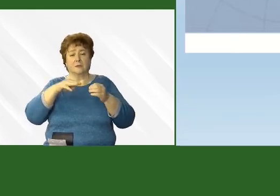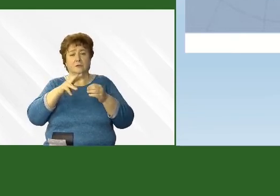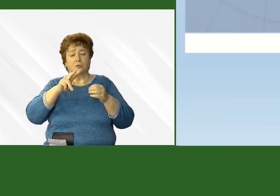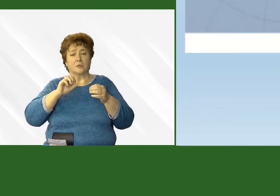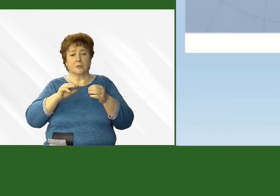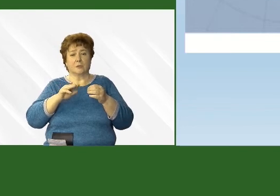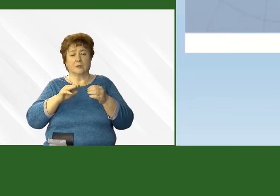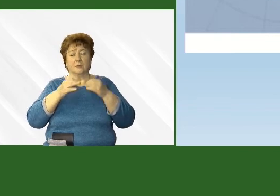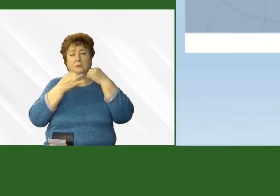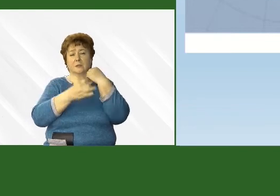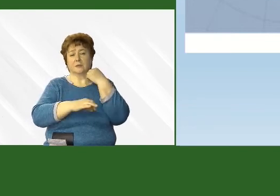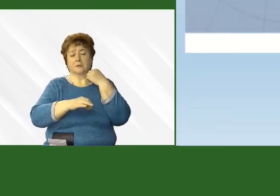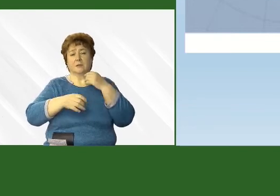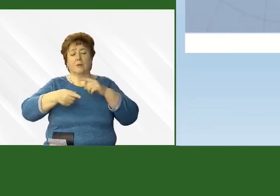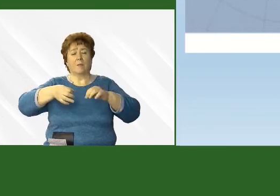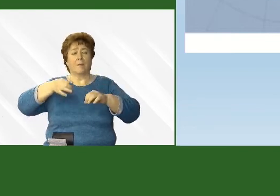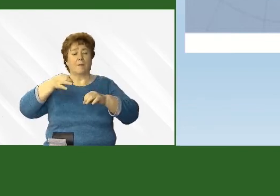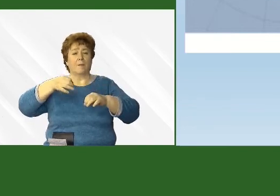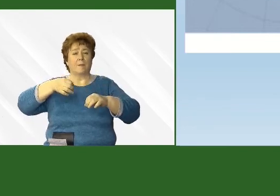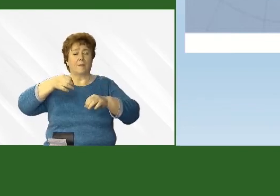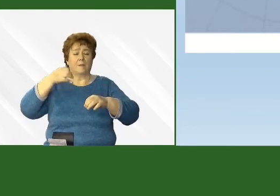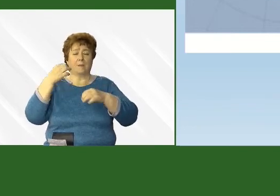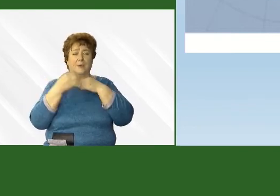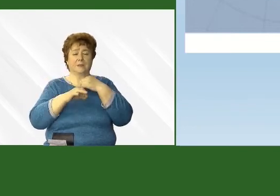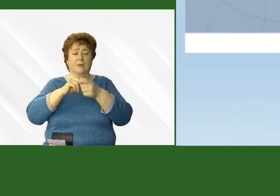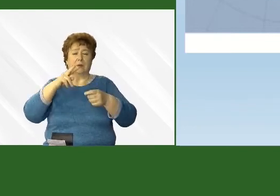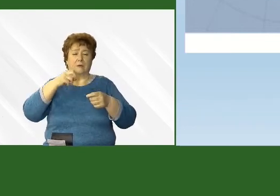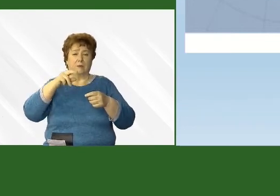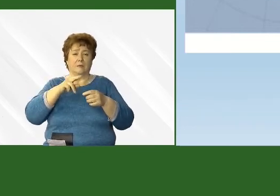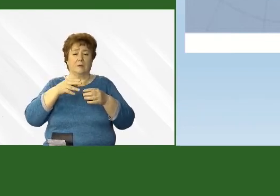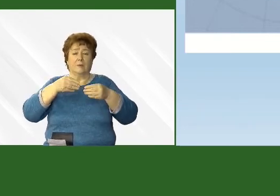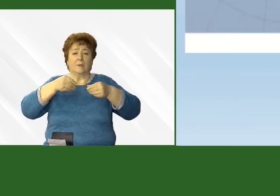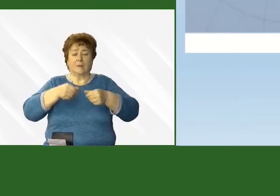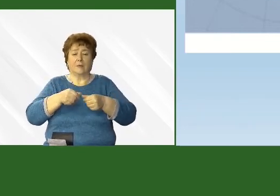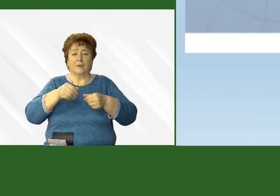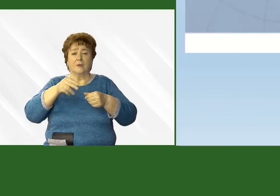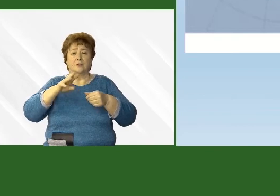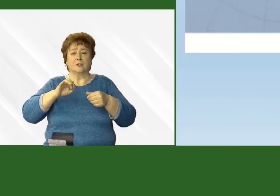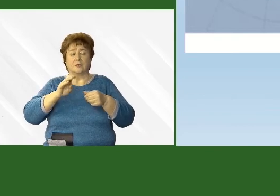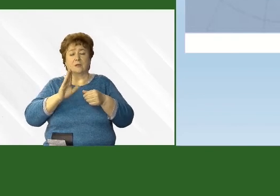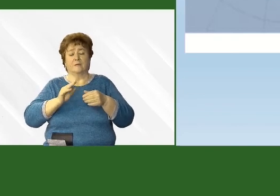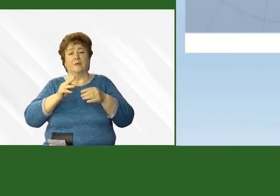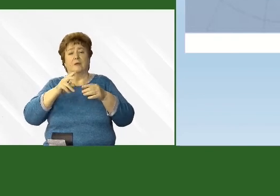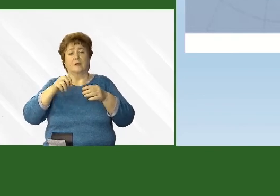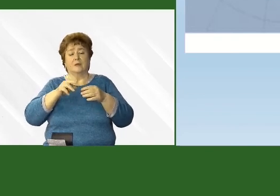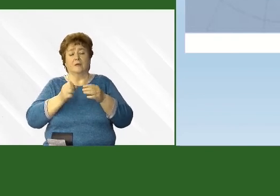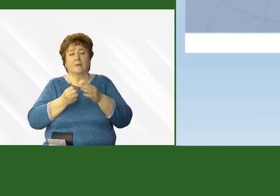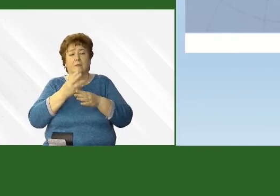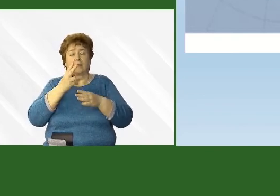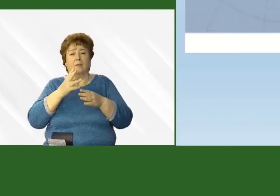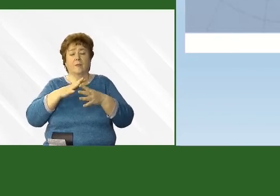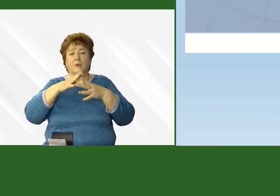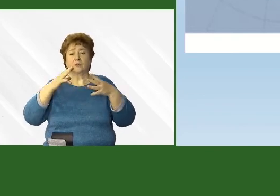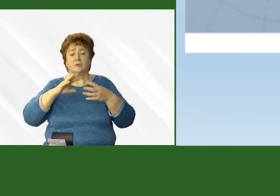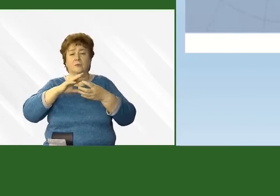лет с конца последнего ледникового периода. Таяние шельфового ледника привело к выбросу